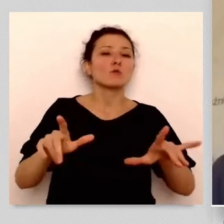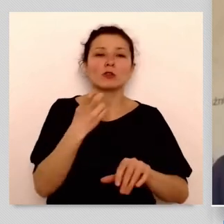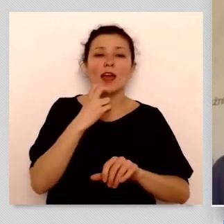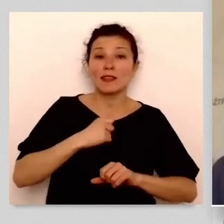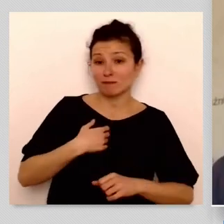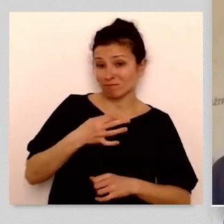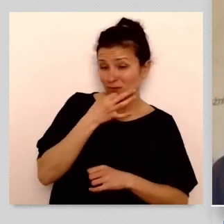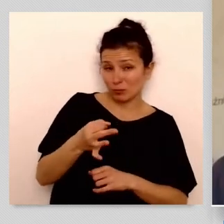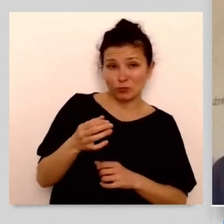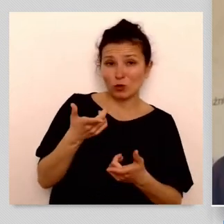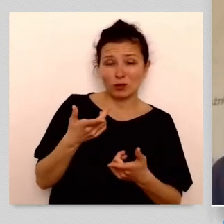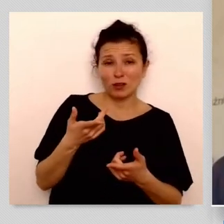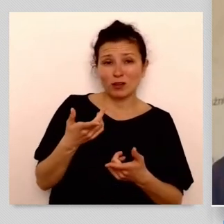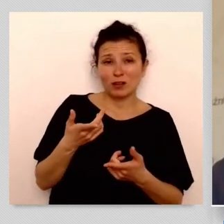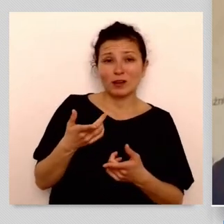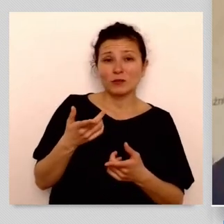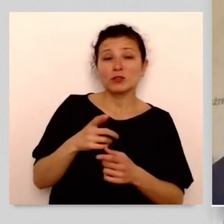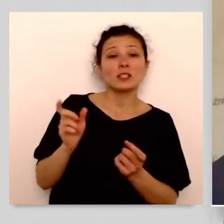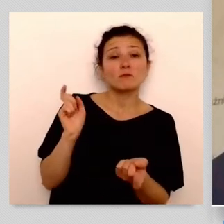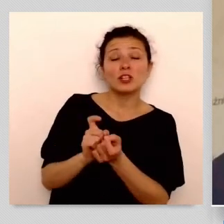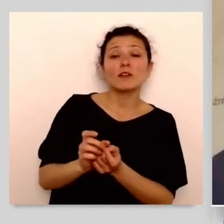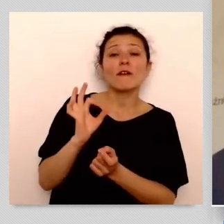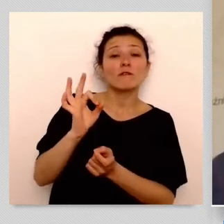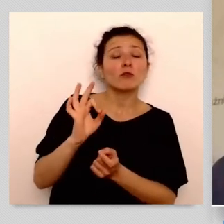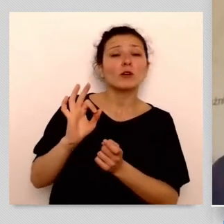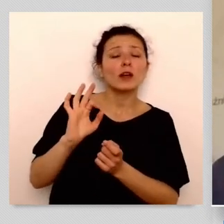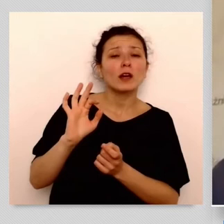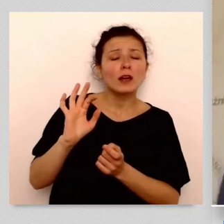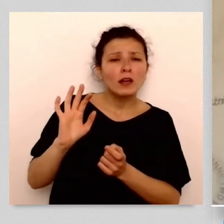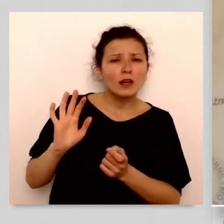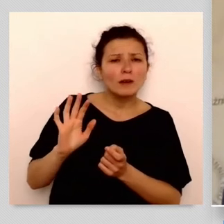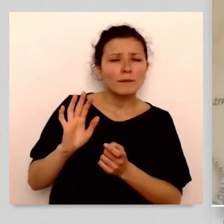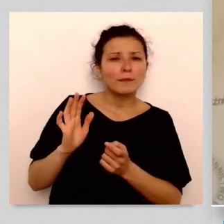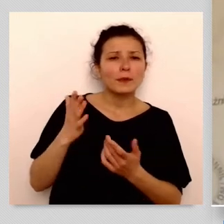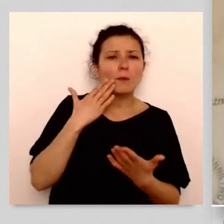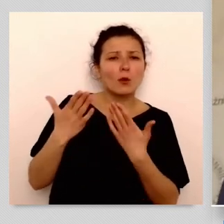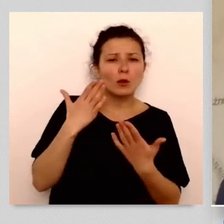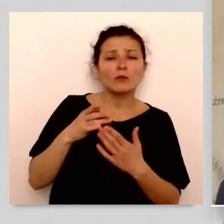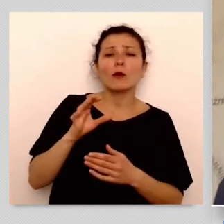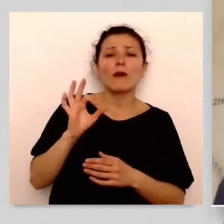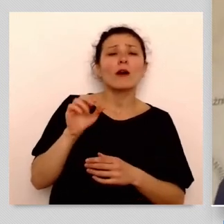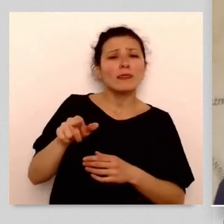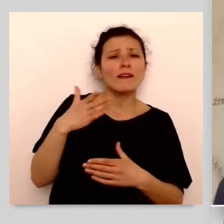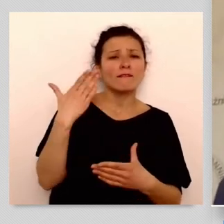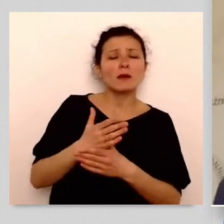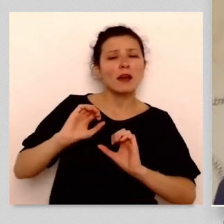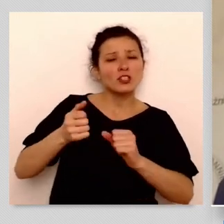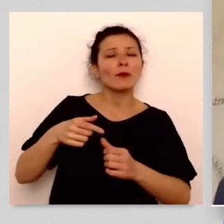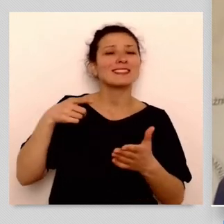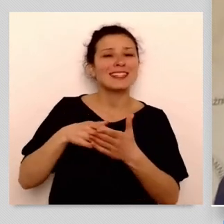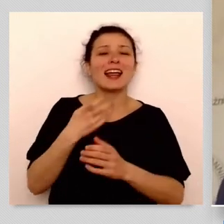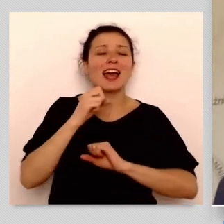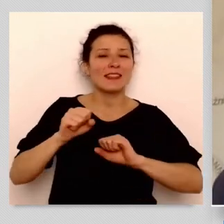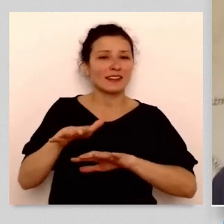w kontrapunkcie do ich podstawowej działalności. Przecież są firmą, która działa na rzecz energetyki zawodowej. On powiedział